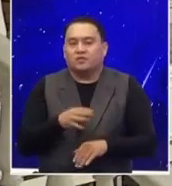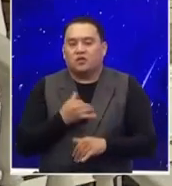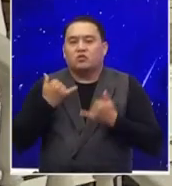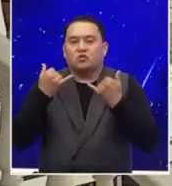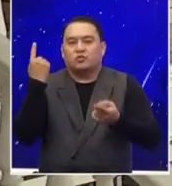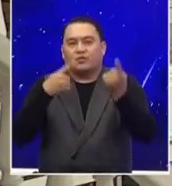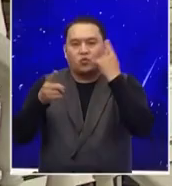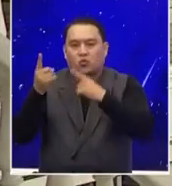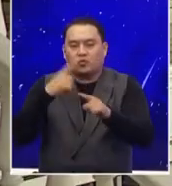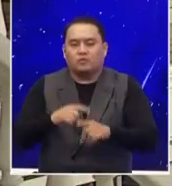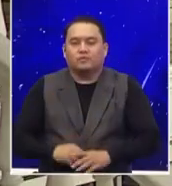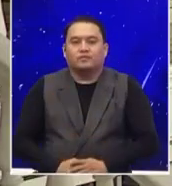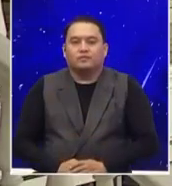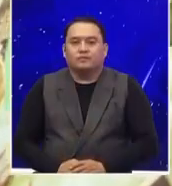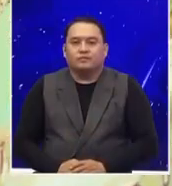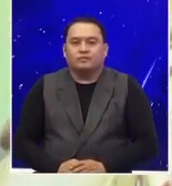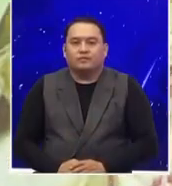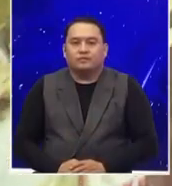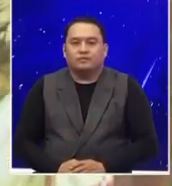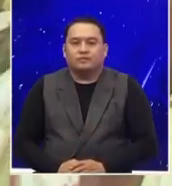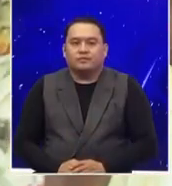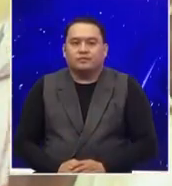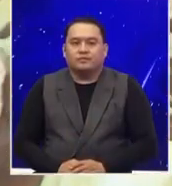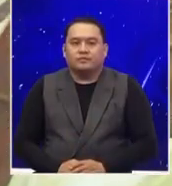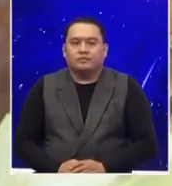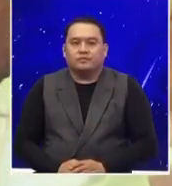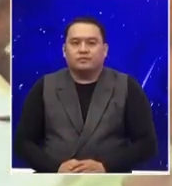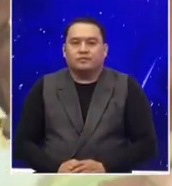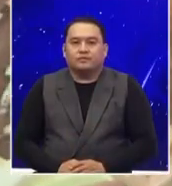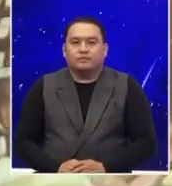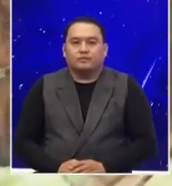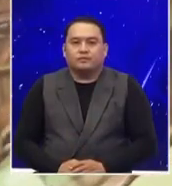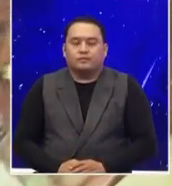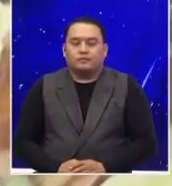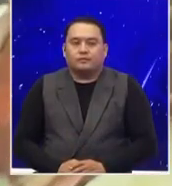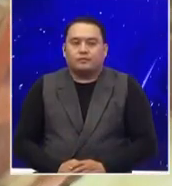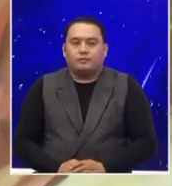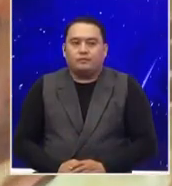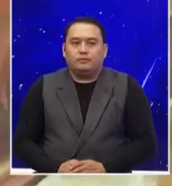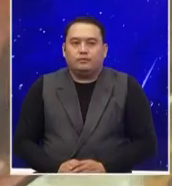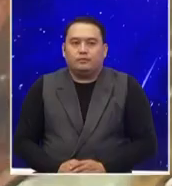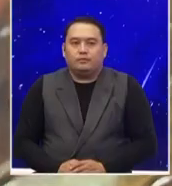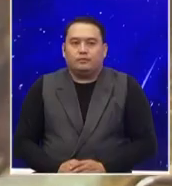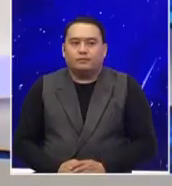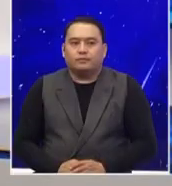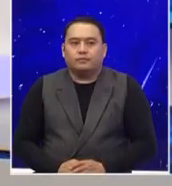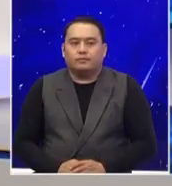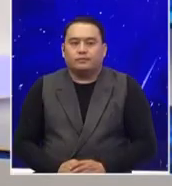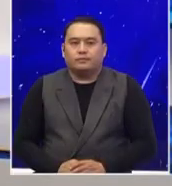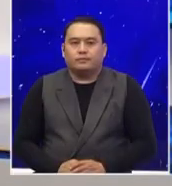почитателей лицедейства разнообразными постановками. Руслан Нурмухамбетов, Абзал Нусыпов, телеканал ЖТСУ.